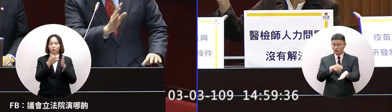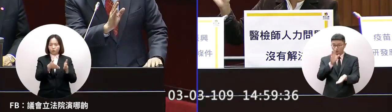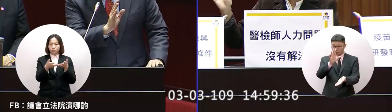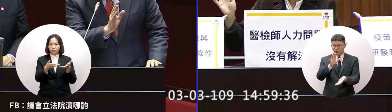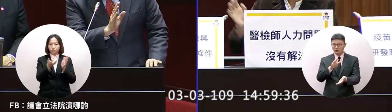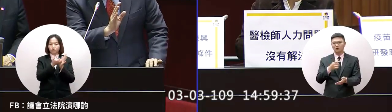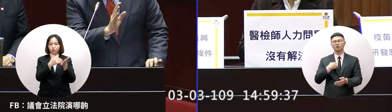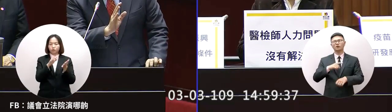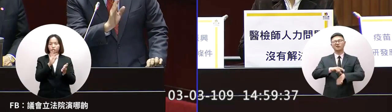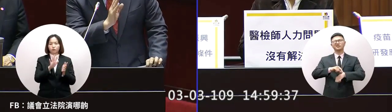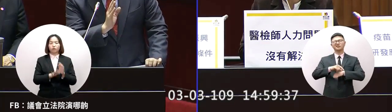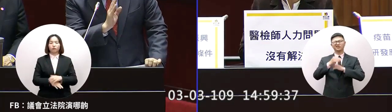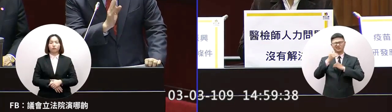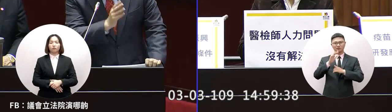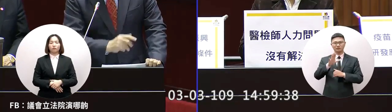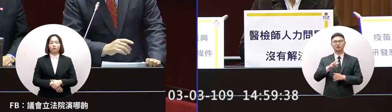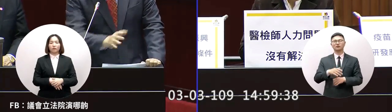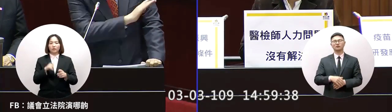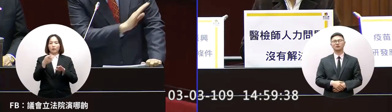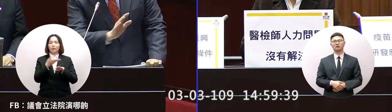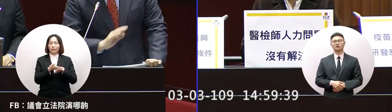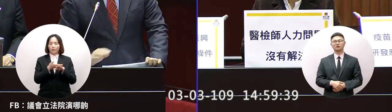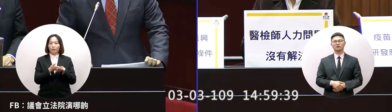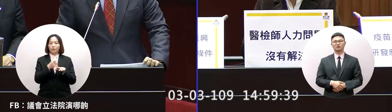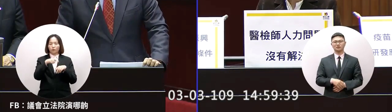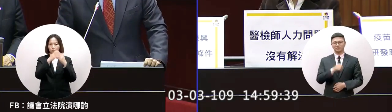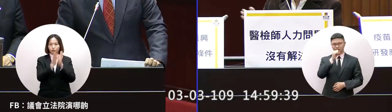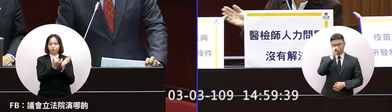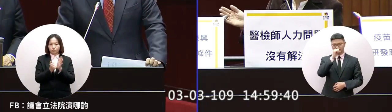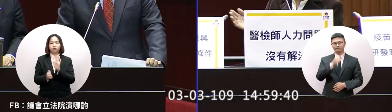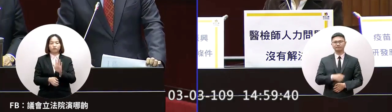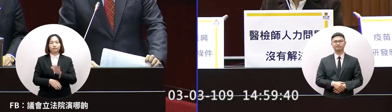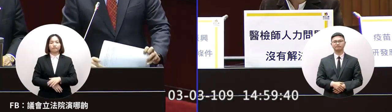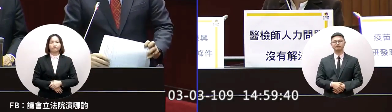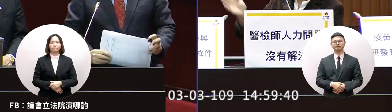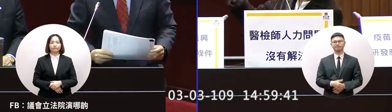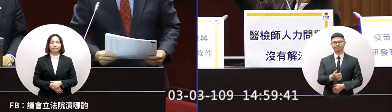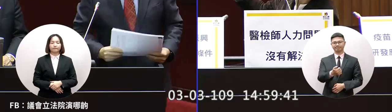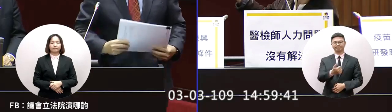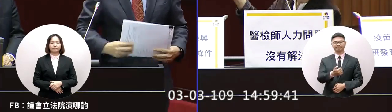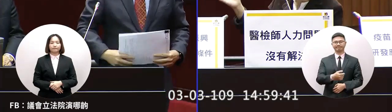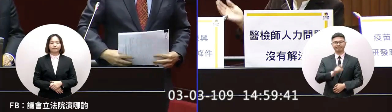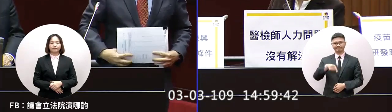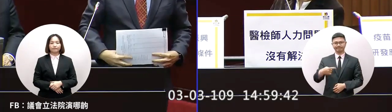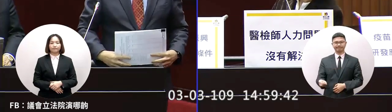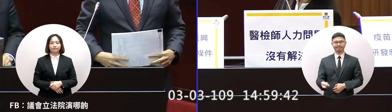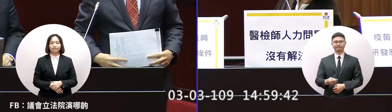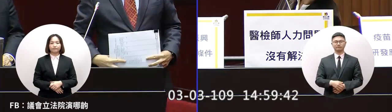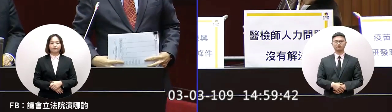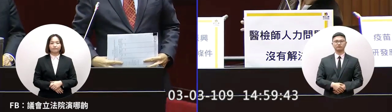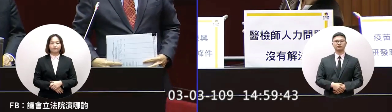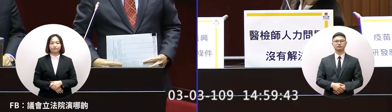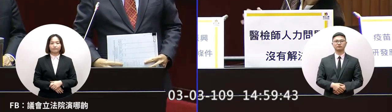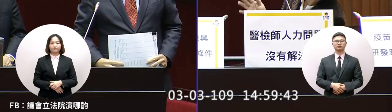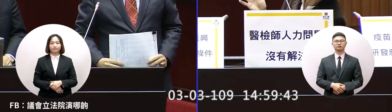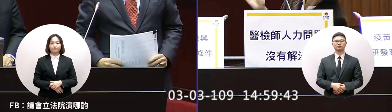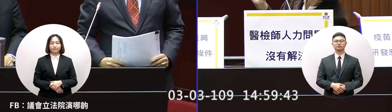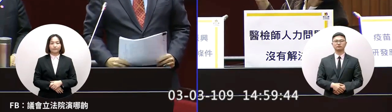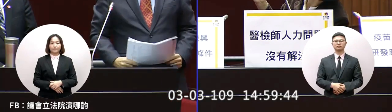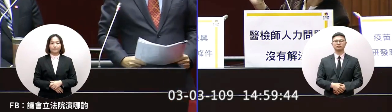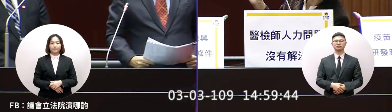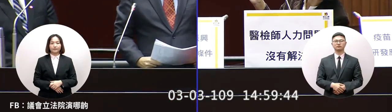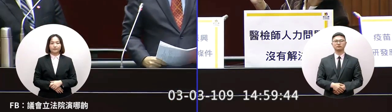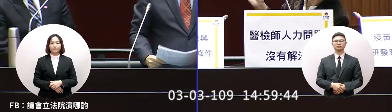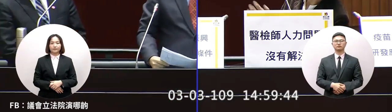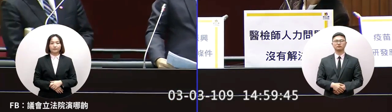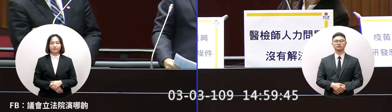理， 因为我的时间比较宝贵。哎， 不然放心嘛，不弄我就作弊了。 好，谢谢。那下一张，好，再来就